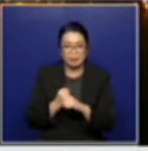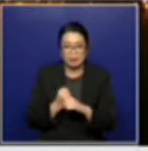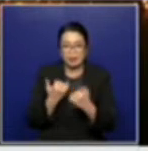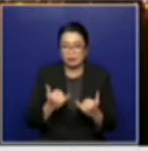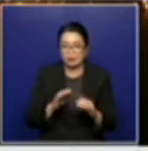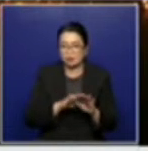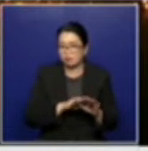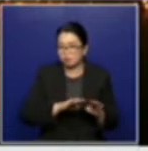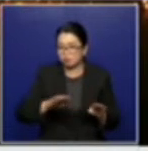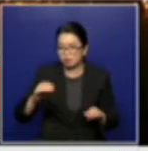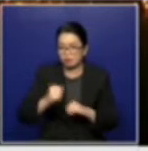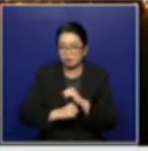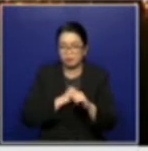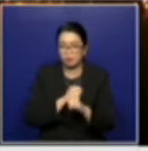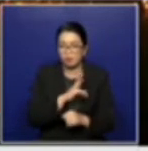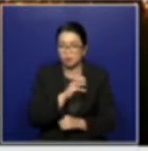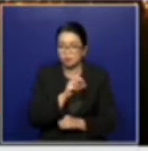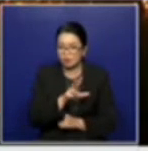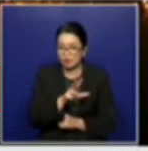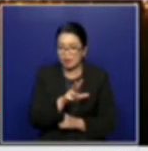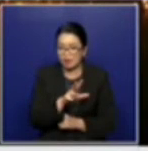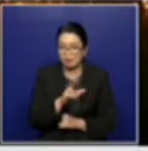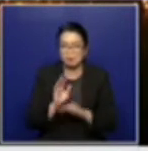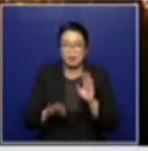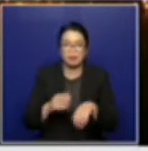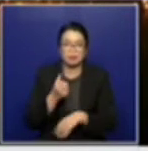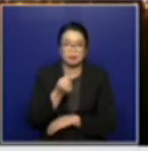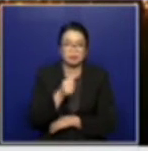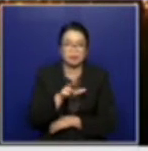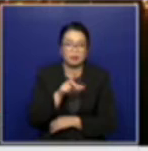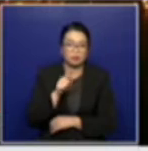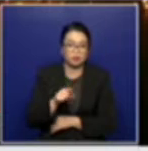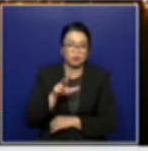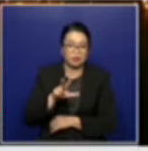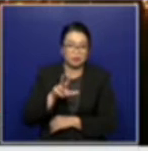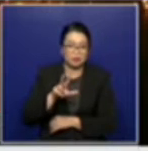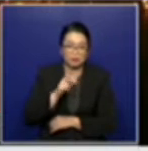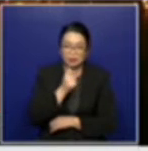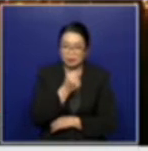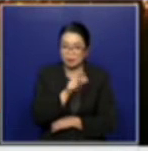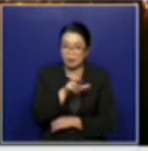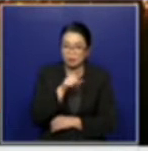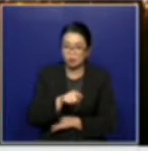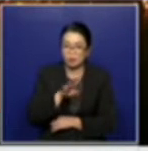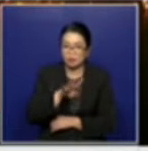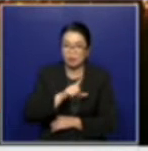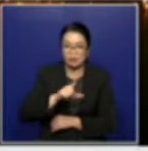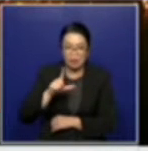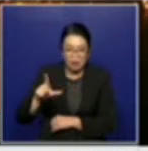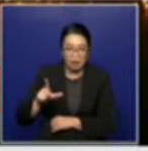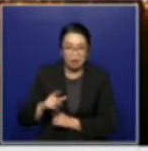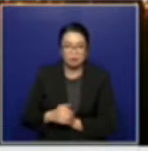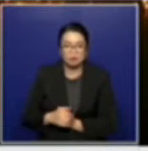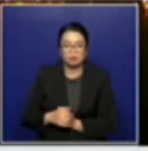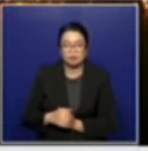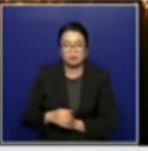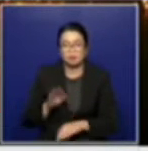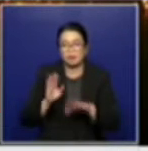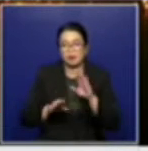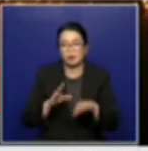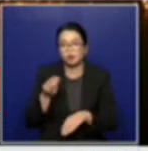ของปี2563นั้นสูงถึง 13.4 ล้านล้านคิดเป็นสัดส่วนต่อ GDP ถึ